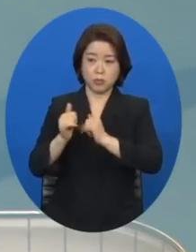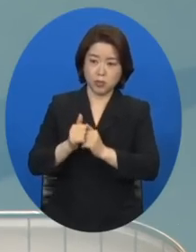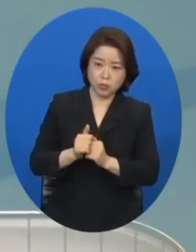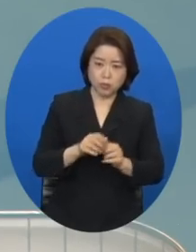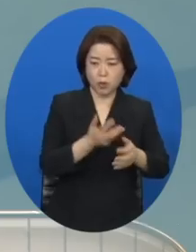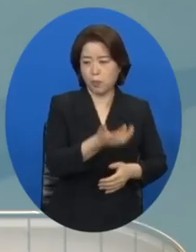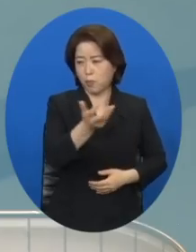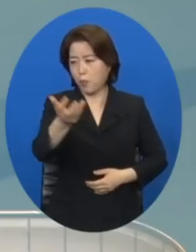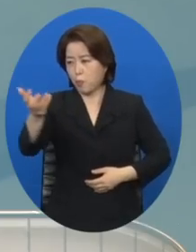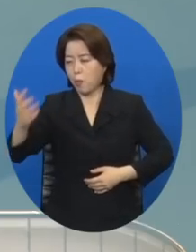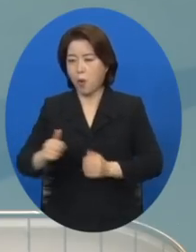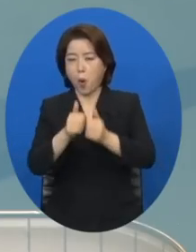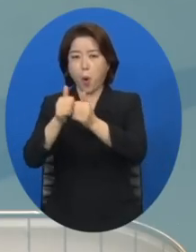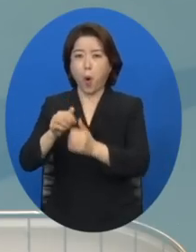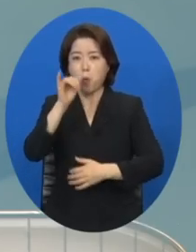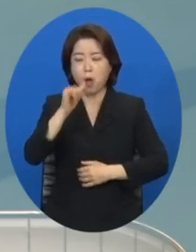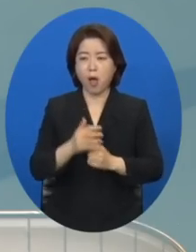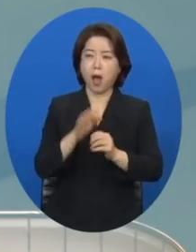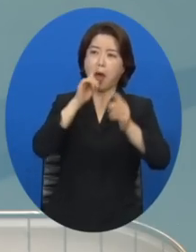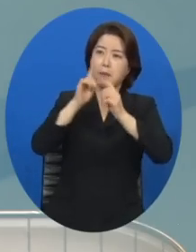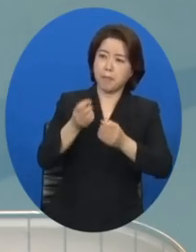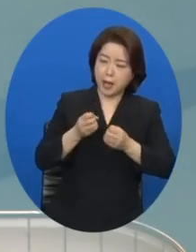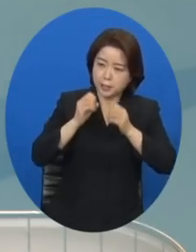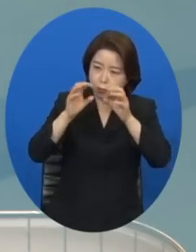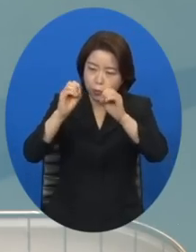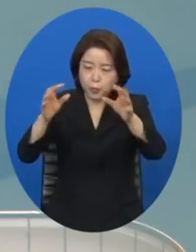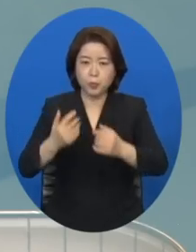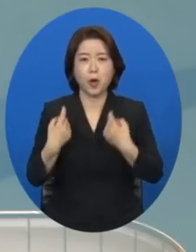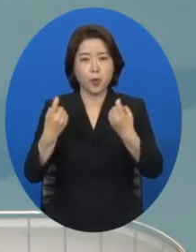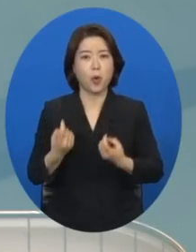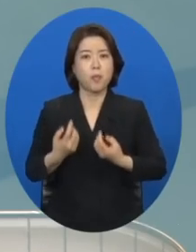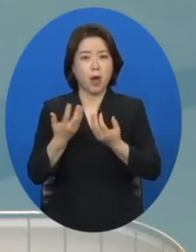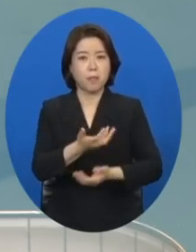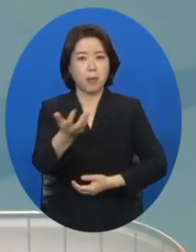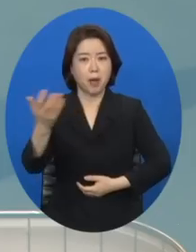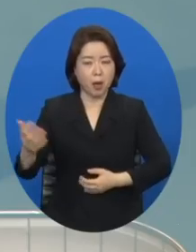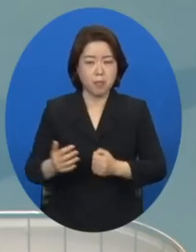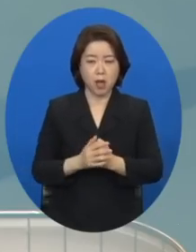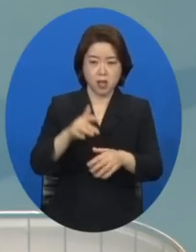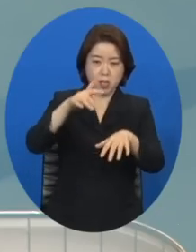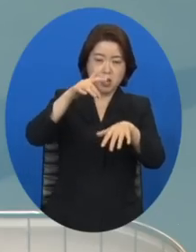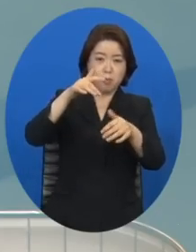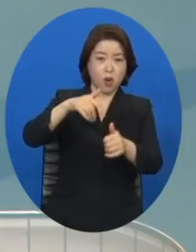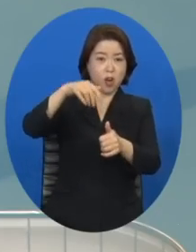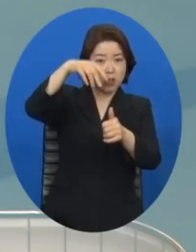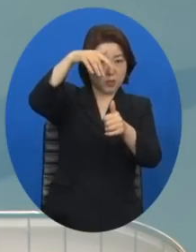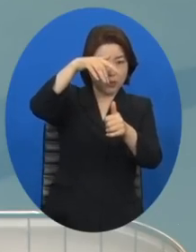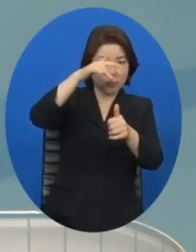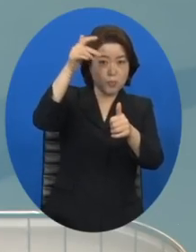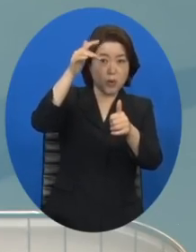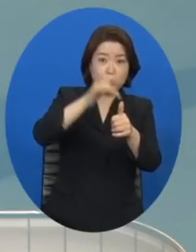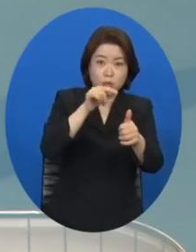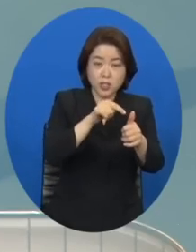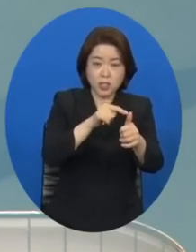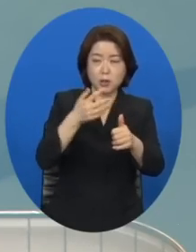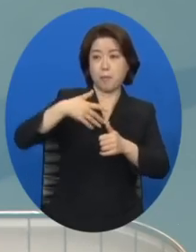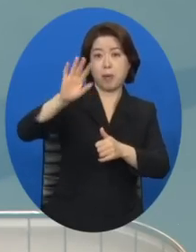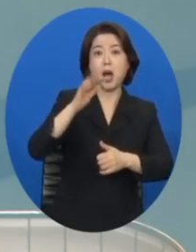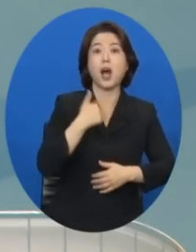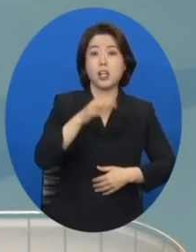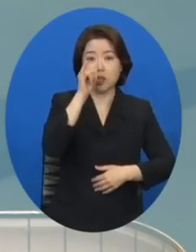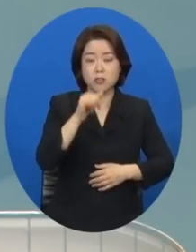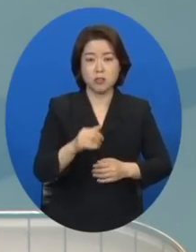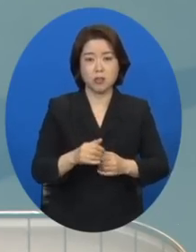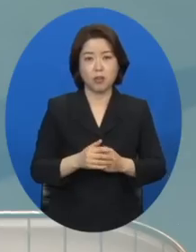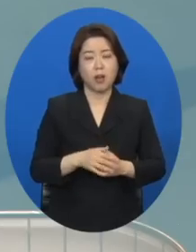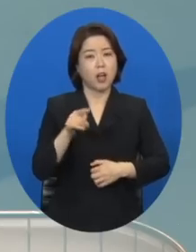사람입니다 예수님이 말씀을 따라 전도여행을 갔습니다 귀신도 쫓아냈습니다 가난한 사람들을 도와야 한다고 그렇게 소리쳤던 사람 중에